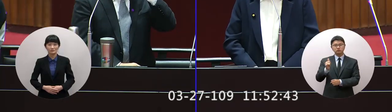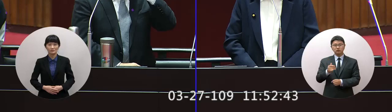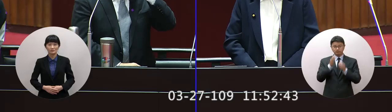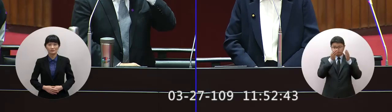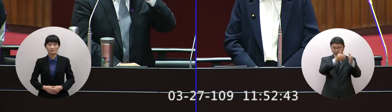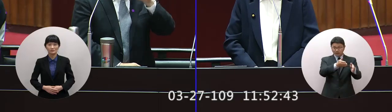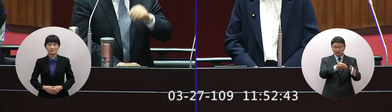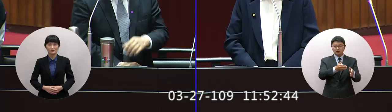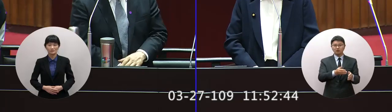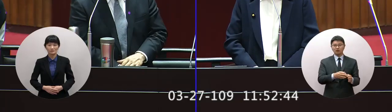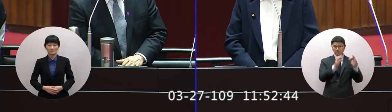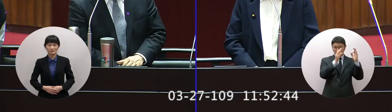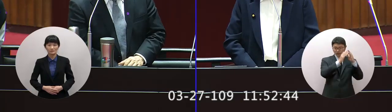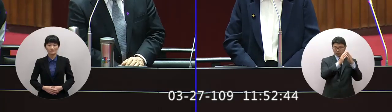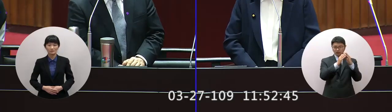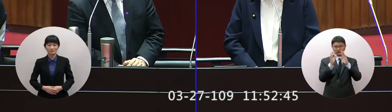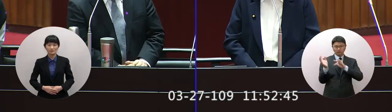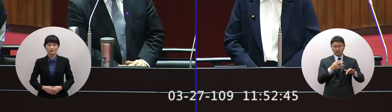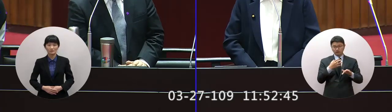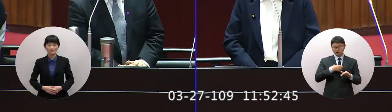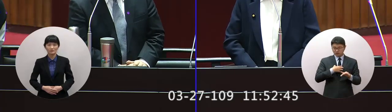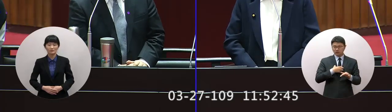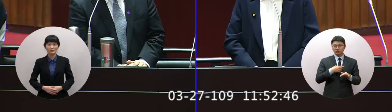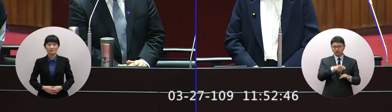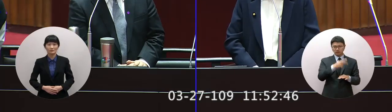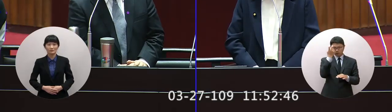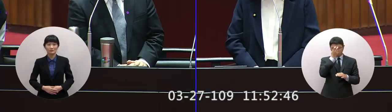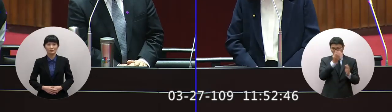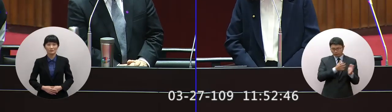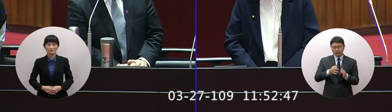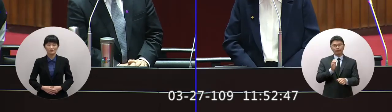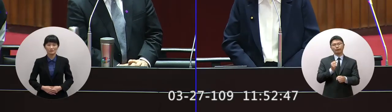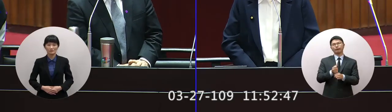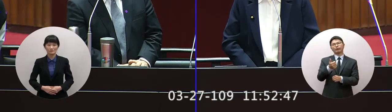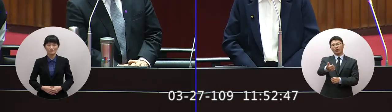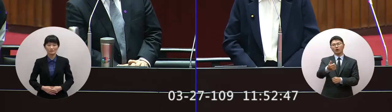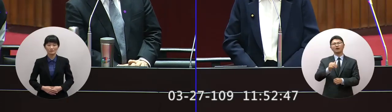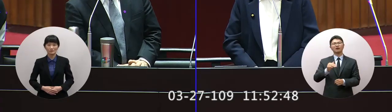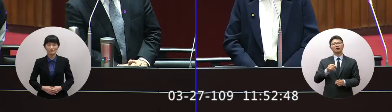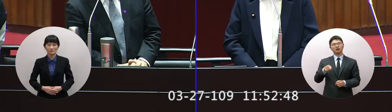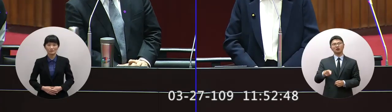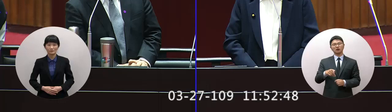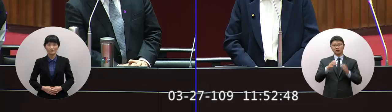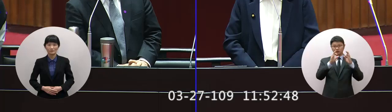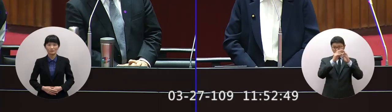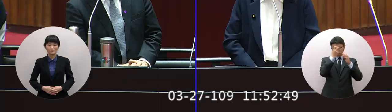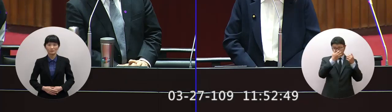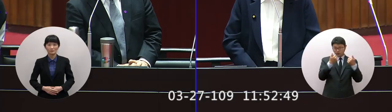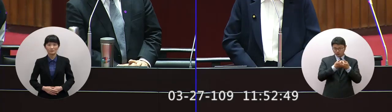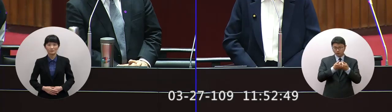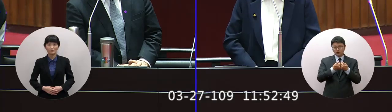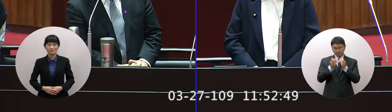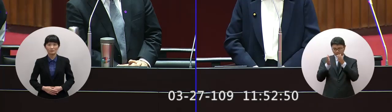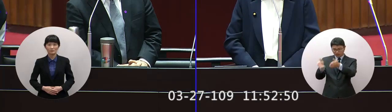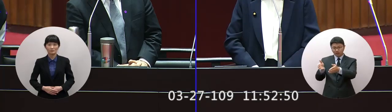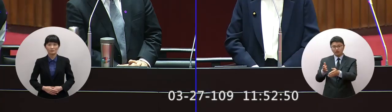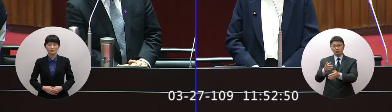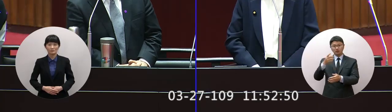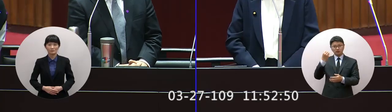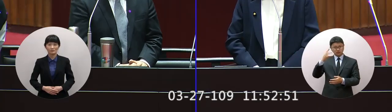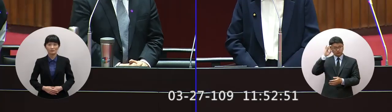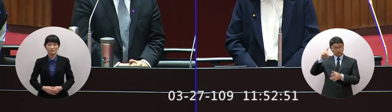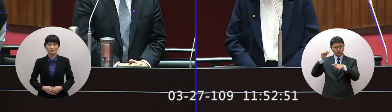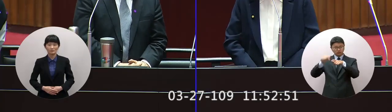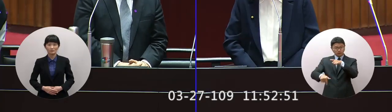融风险管理上面他们做得非常好，可是他们从来没有站在新创公司的立